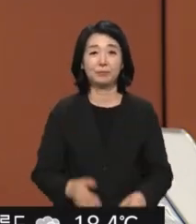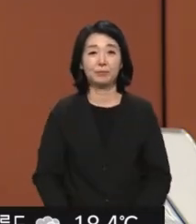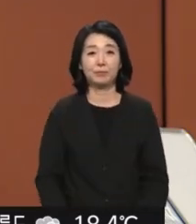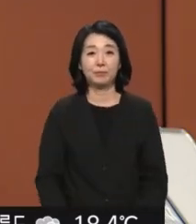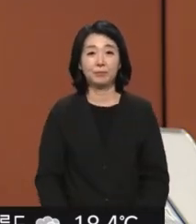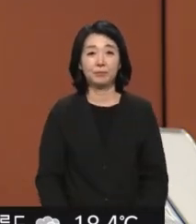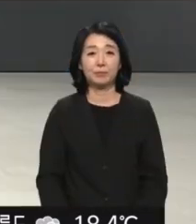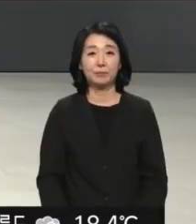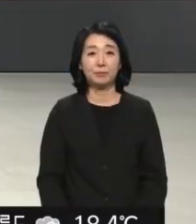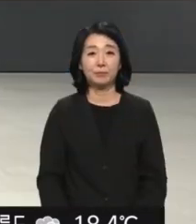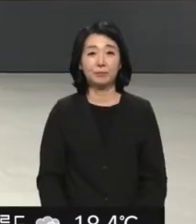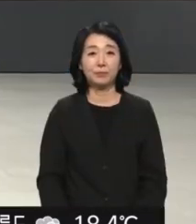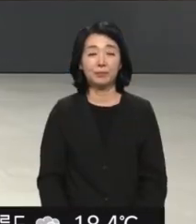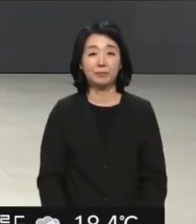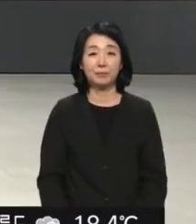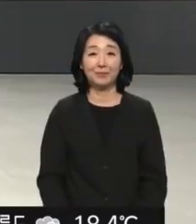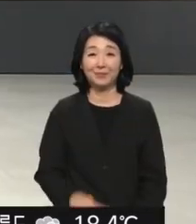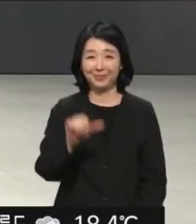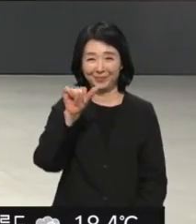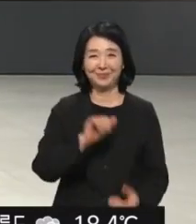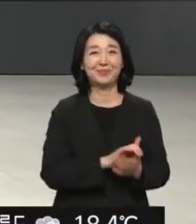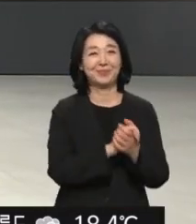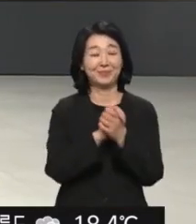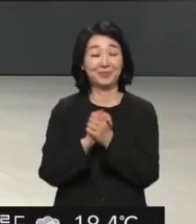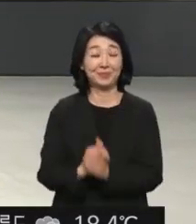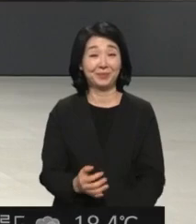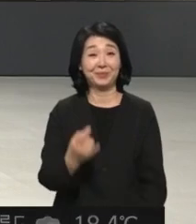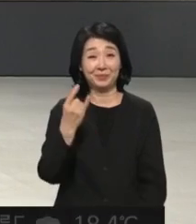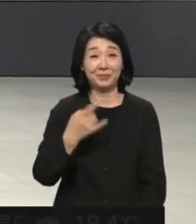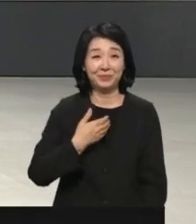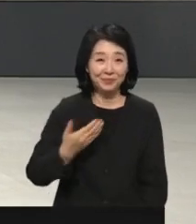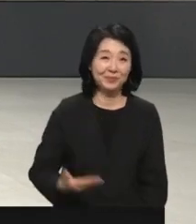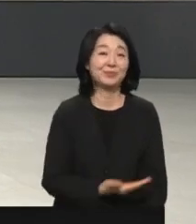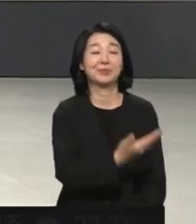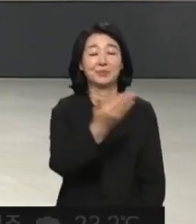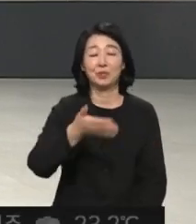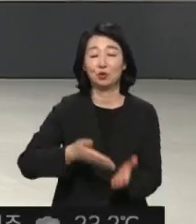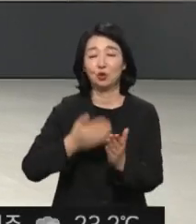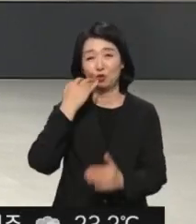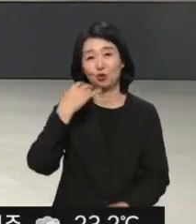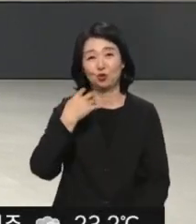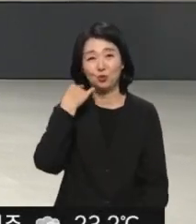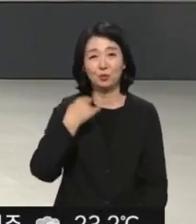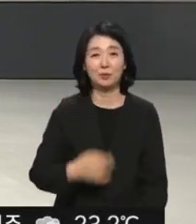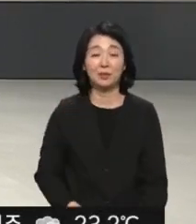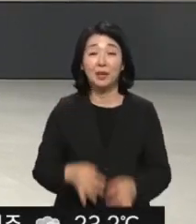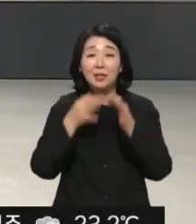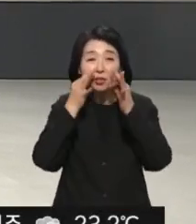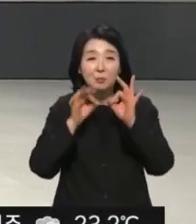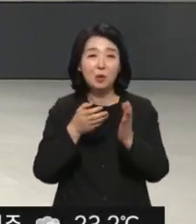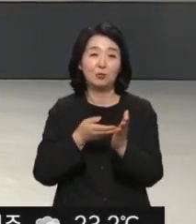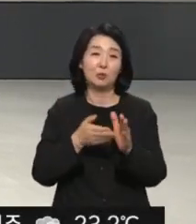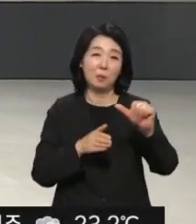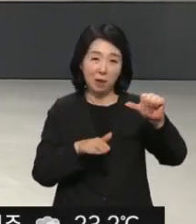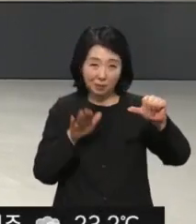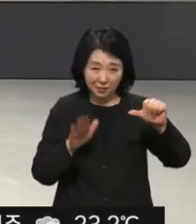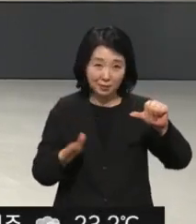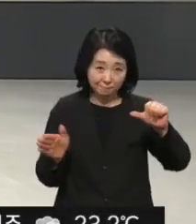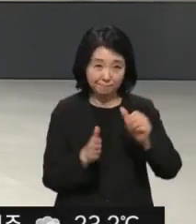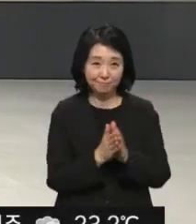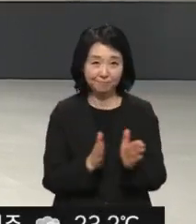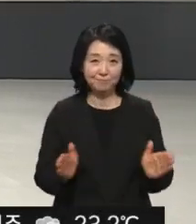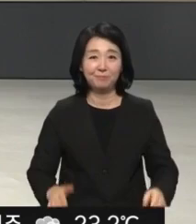정리했습니다. 네, 5시 하면 다정해 정의원들의 뉴스 큐레이터 울체커입니다. 금요일에 뉴스픽5